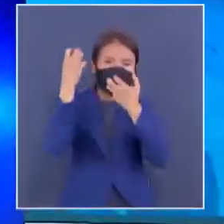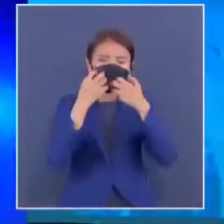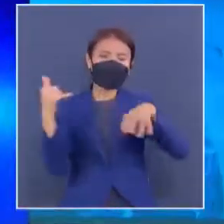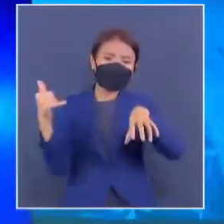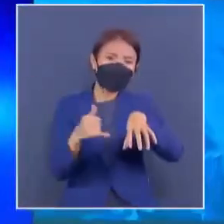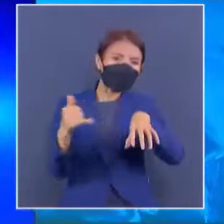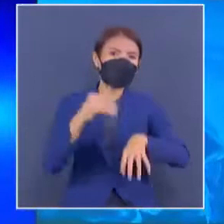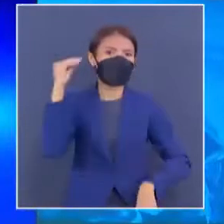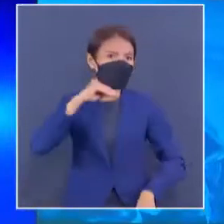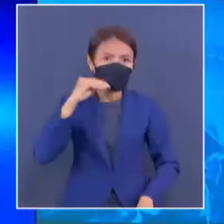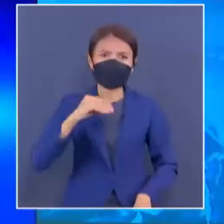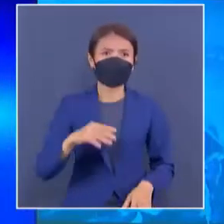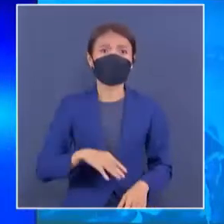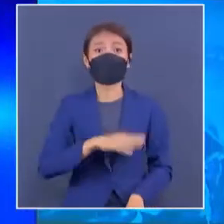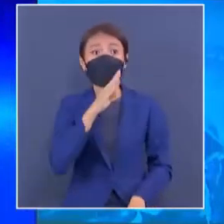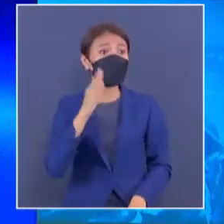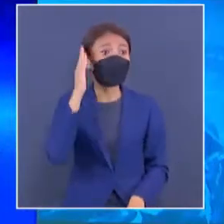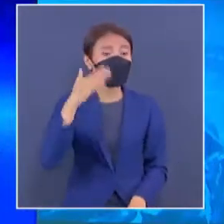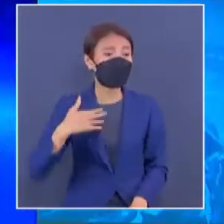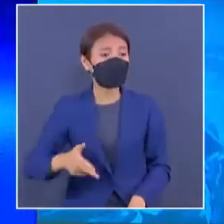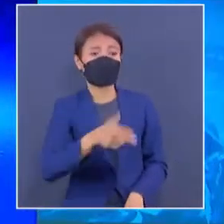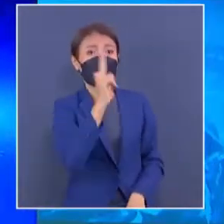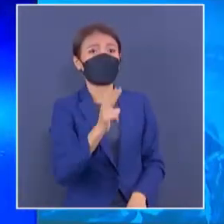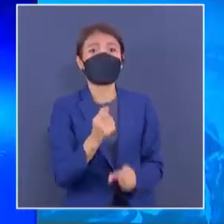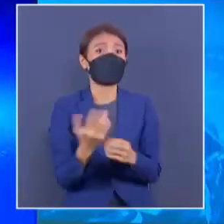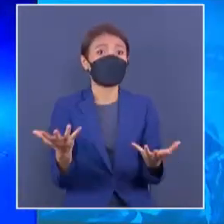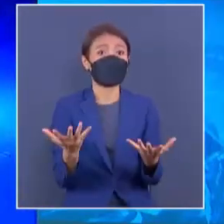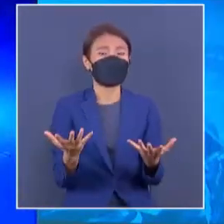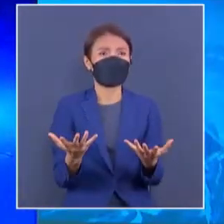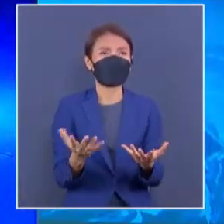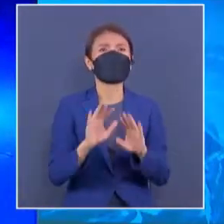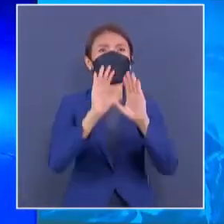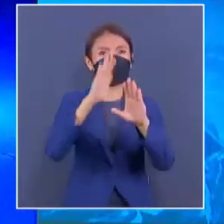นแรงมากกว่าข่มขู่ล่ะจะทำยังไงนะฮะเจ้าหน้าที่ในพื้นที่ช่วยกันตรวจสอบหน่อย